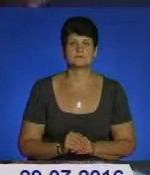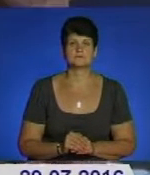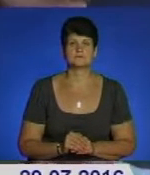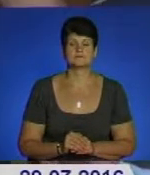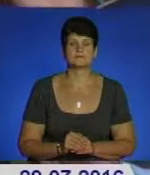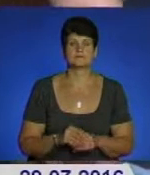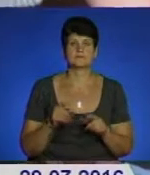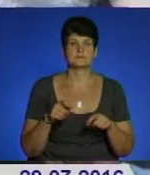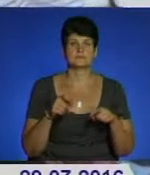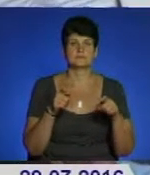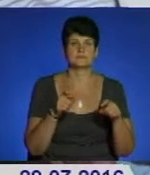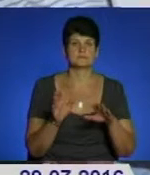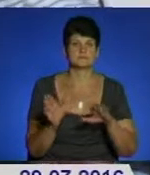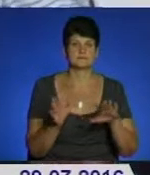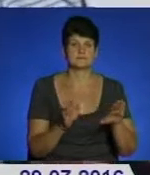побігло,